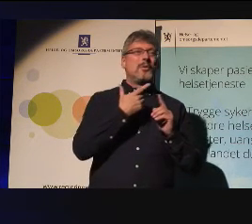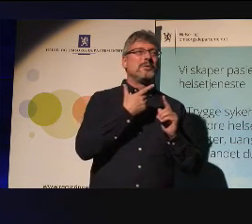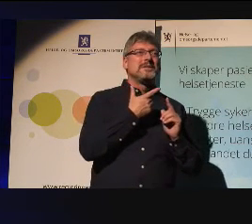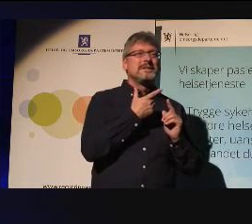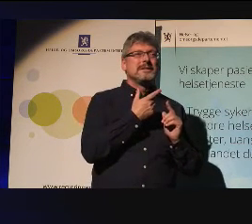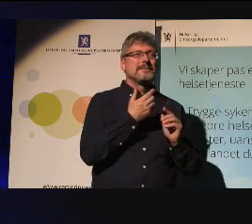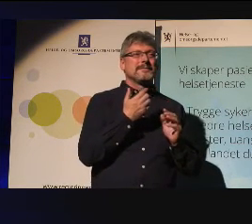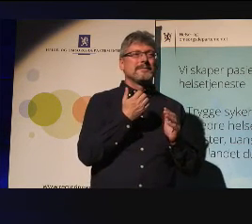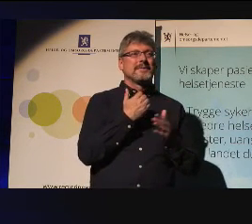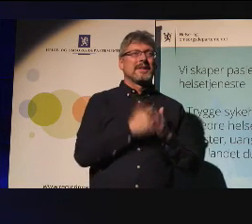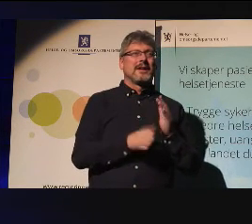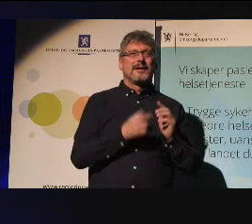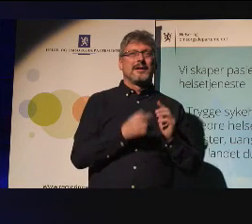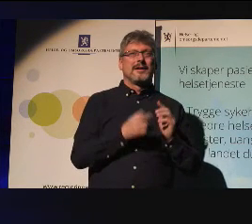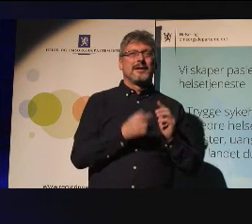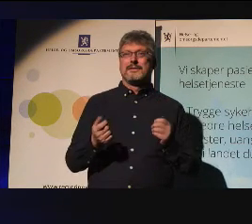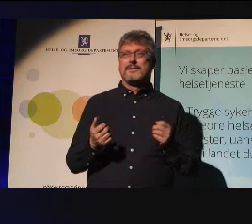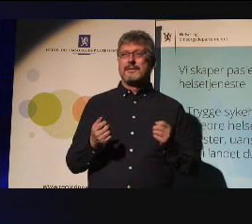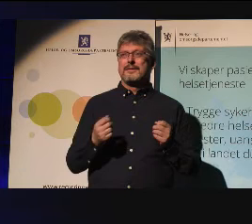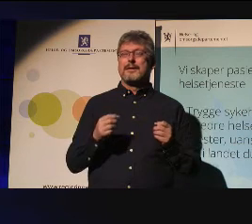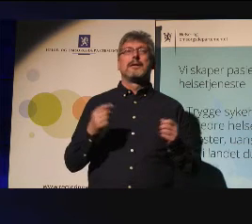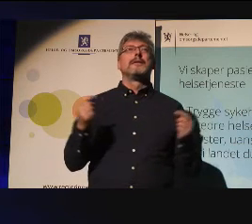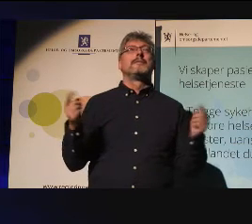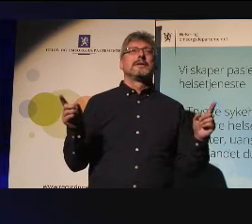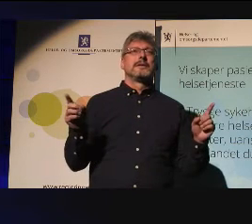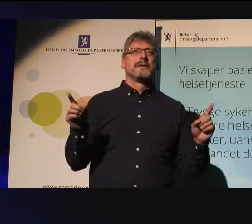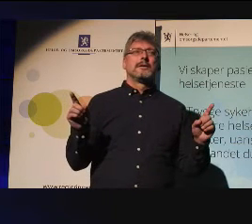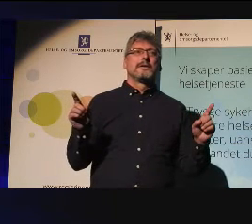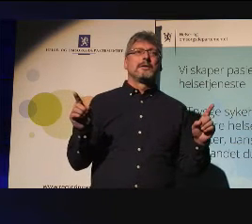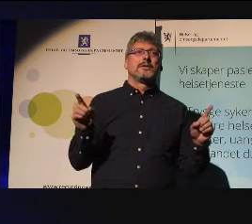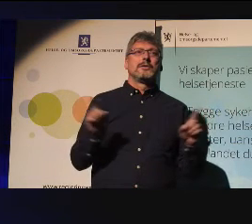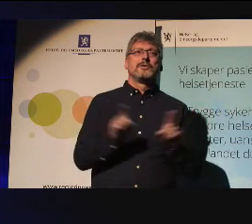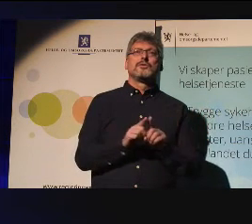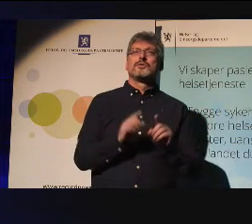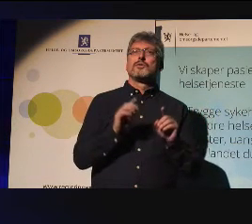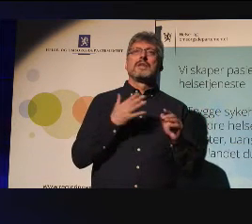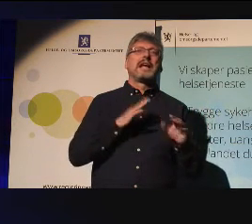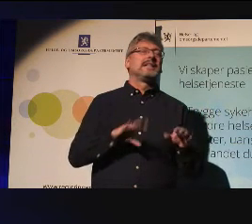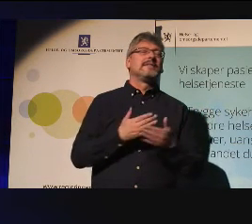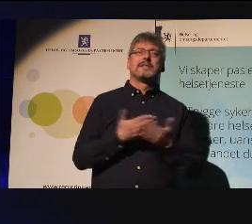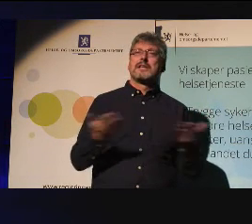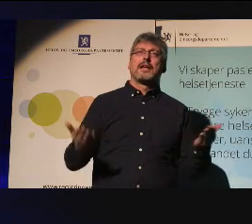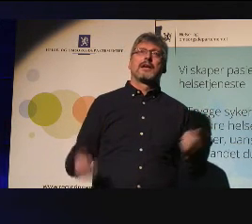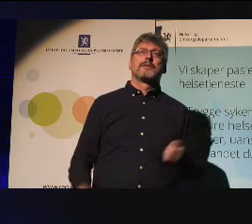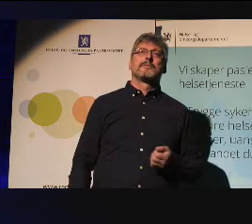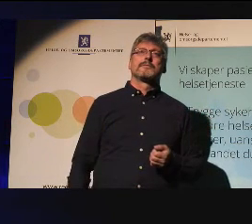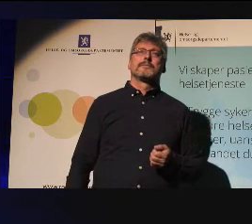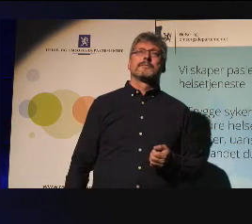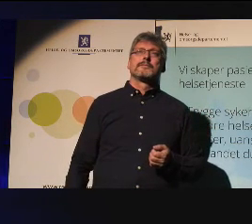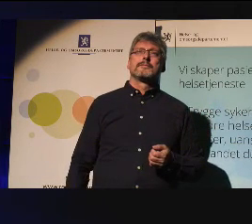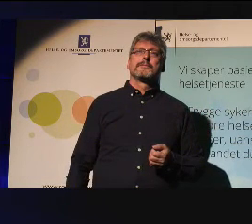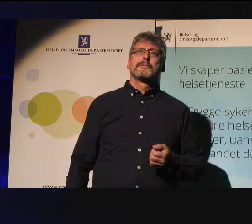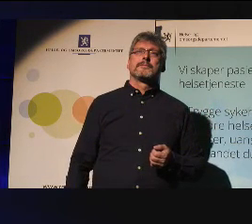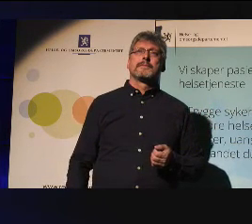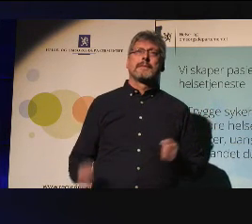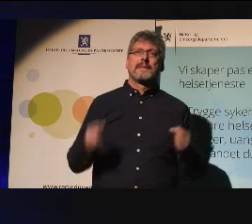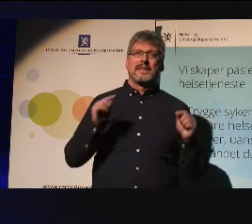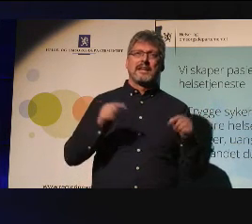Som hare og spisse. Sånn det ikke heldigvis. I dag har vi til